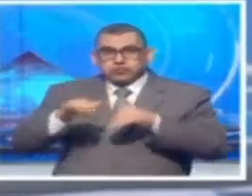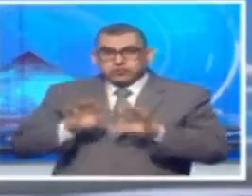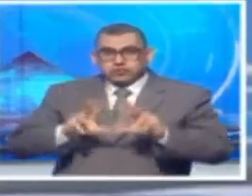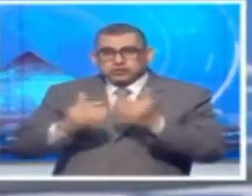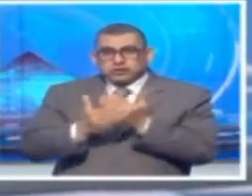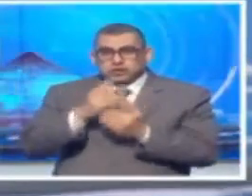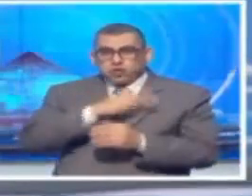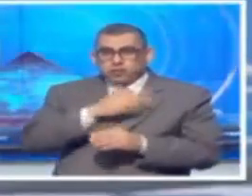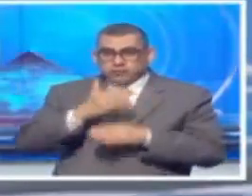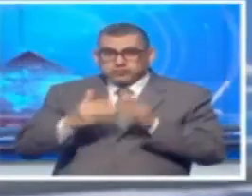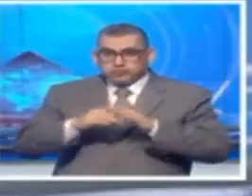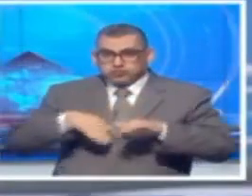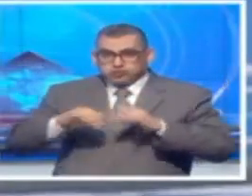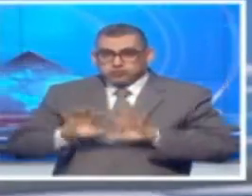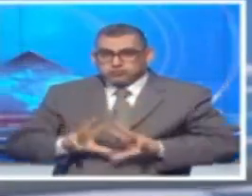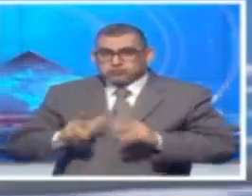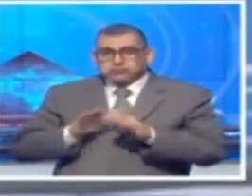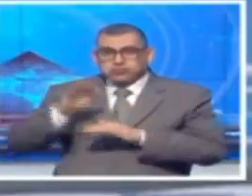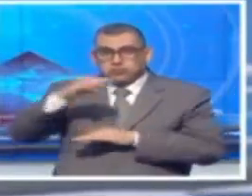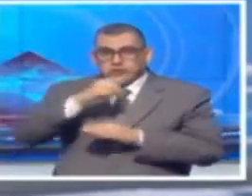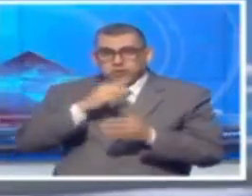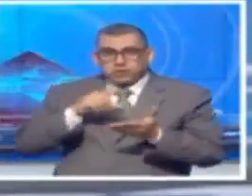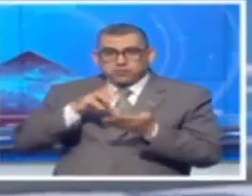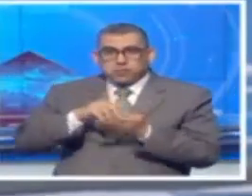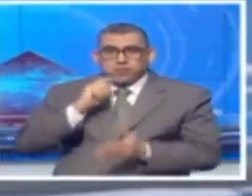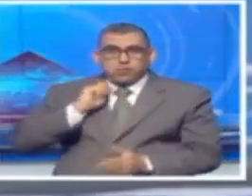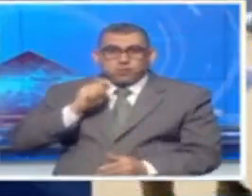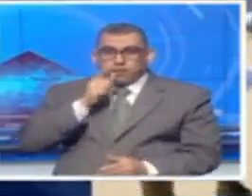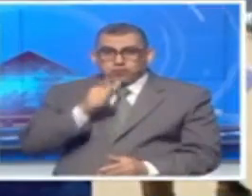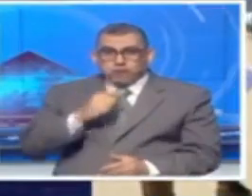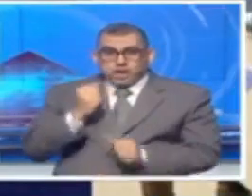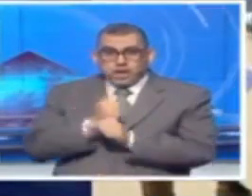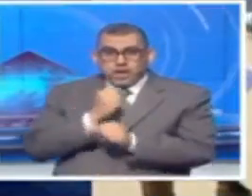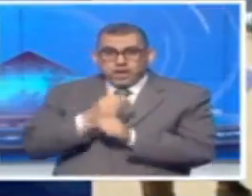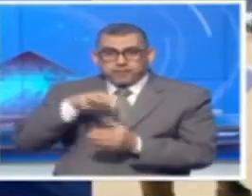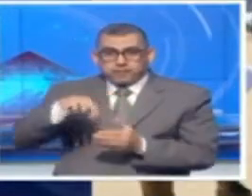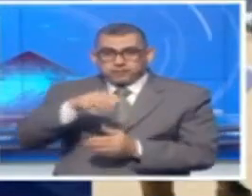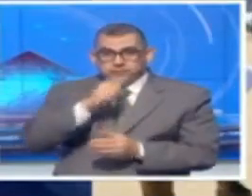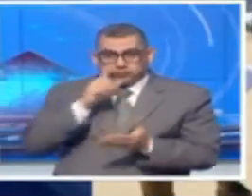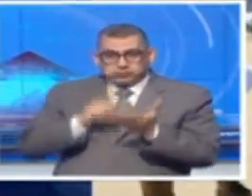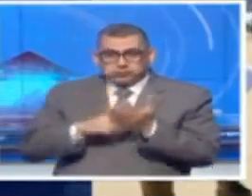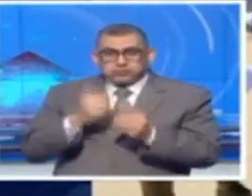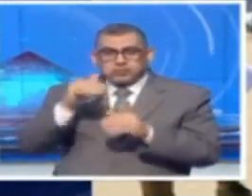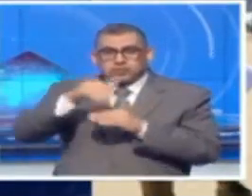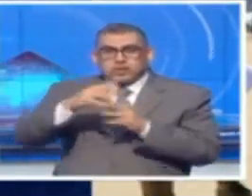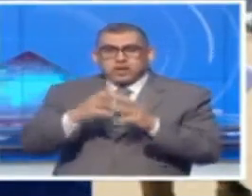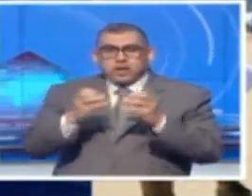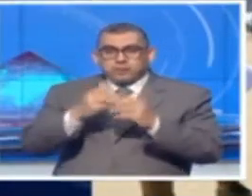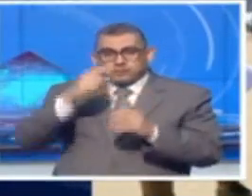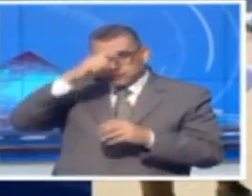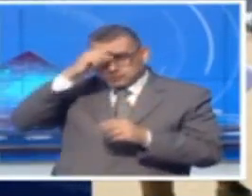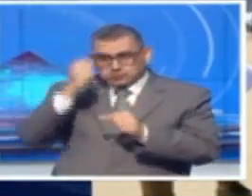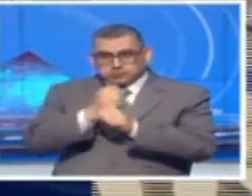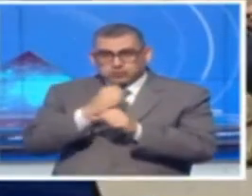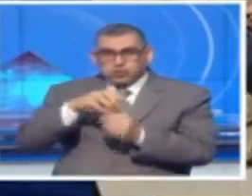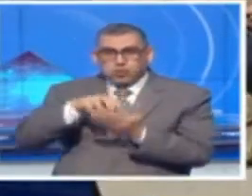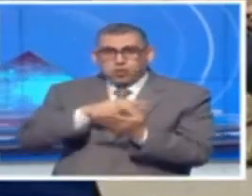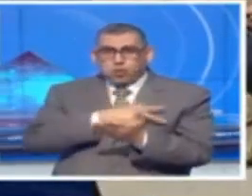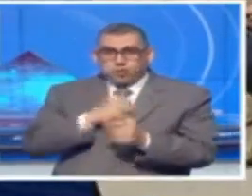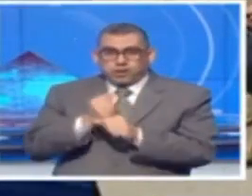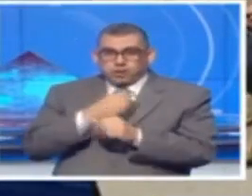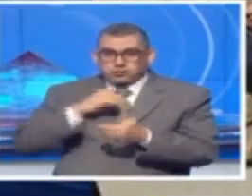التي تقوم الدولة بتنفيذها، حيث أكد أن تلك الأعمال تأتي ضمن الجهود التي تقوم بها